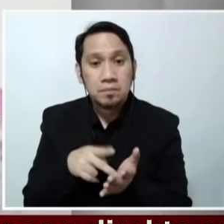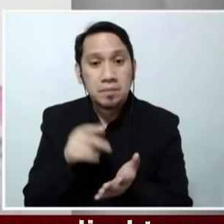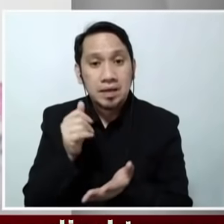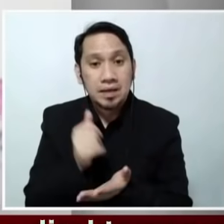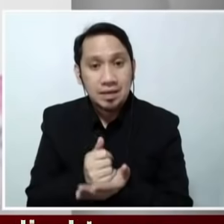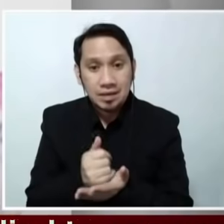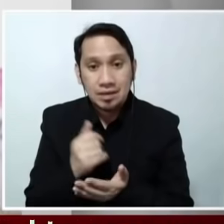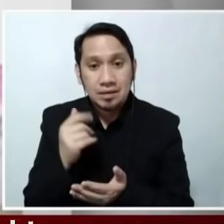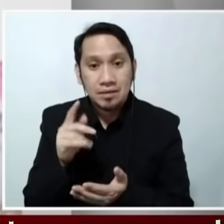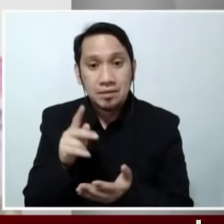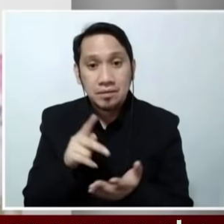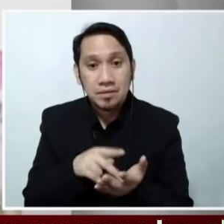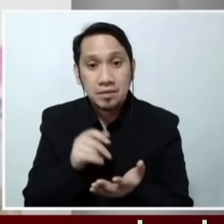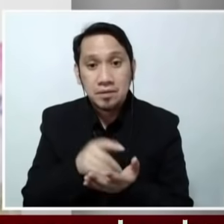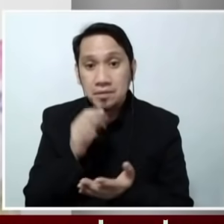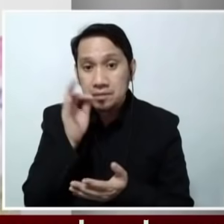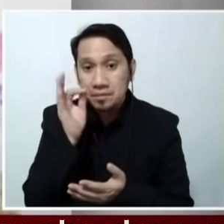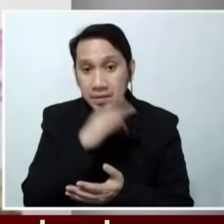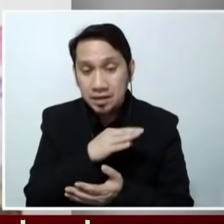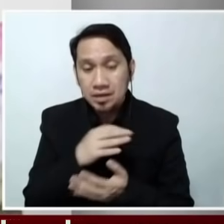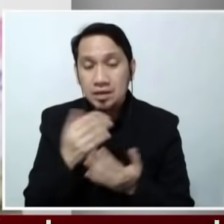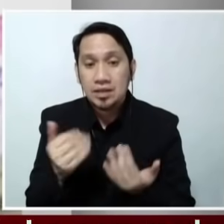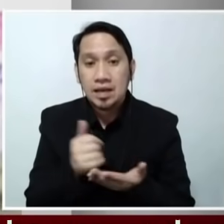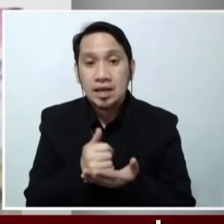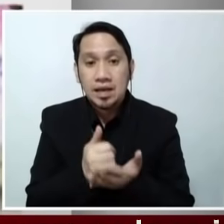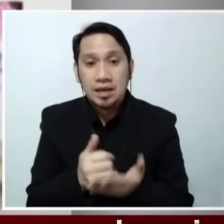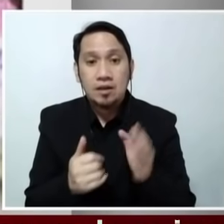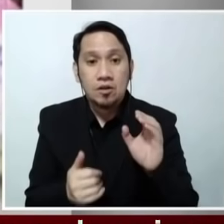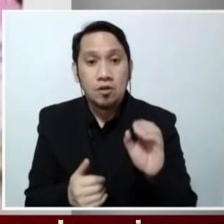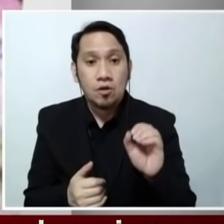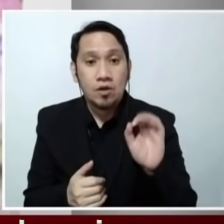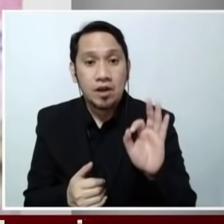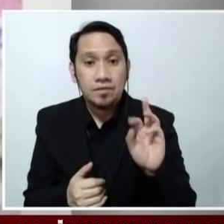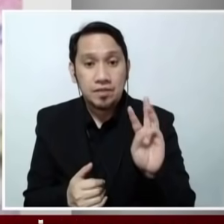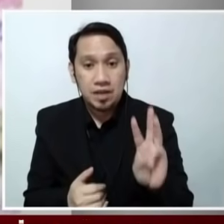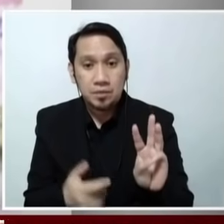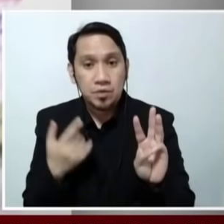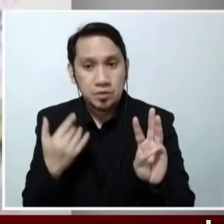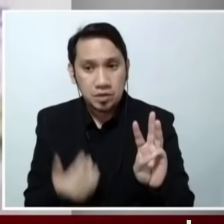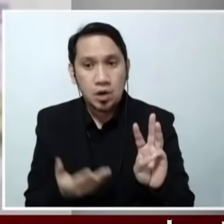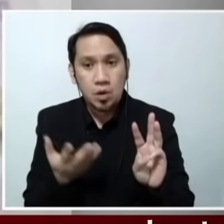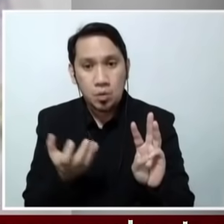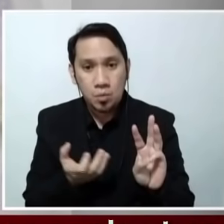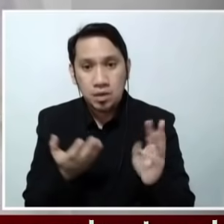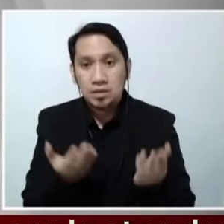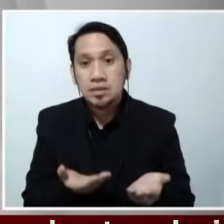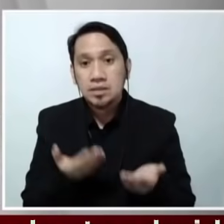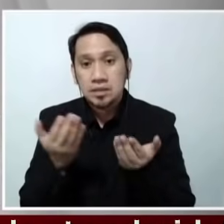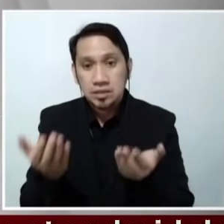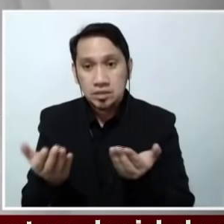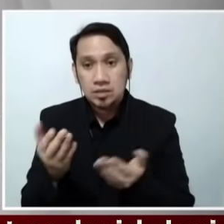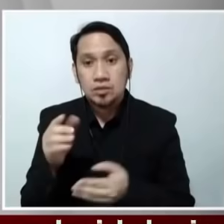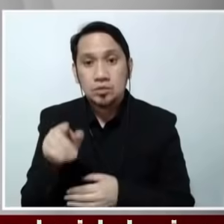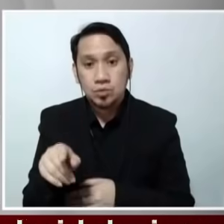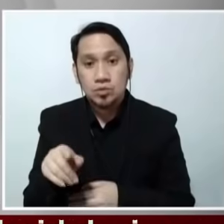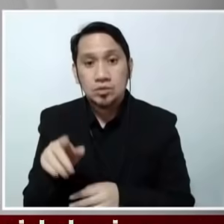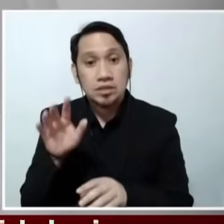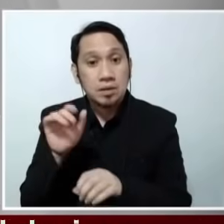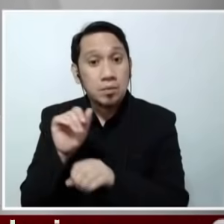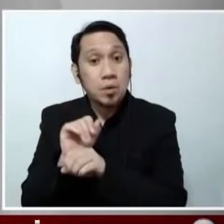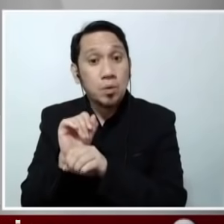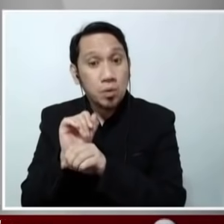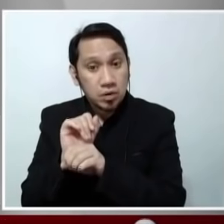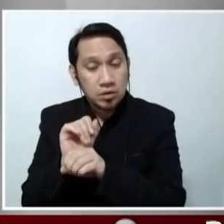ID. Tulong daw ito sa mga OFW at aplikante na nagmamadaling may maisumite na requirements sa employer. Dagdag niya,